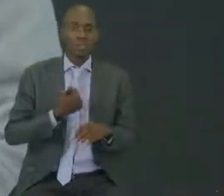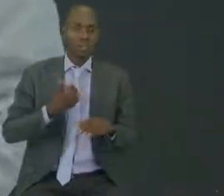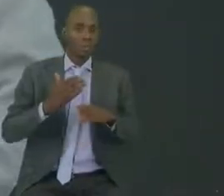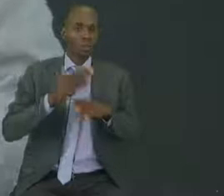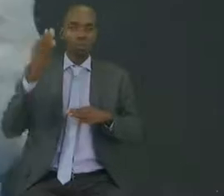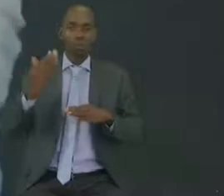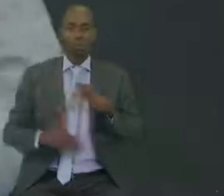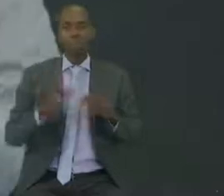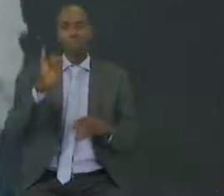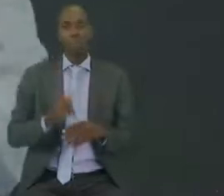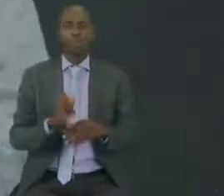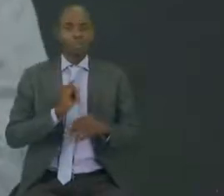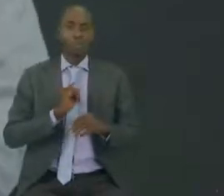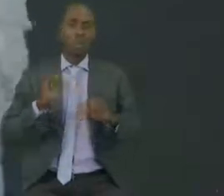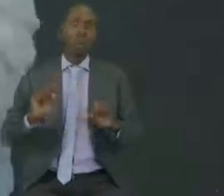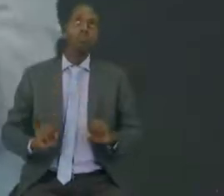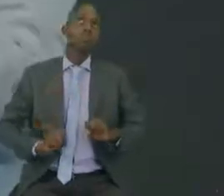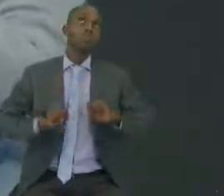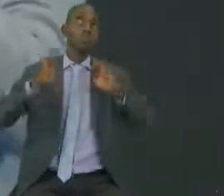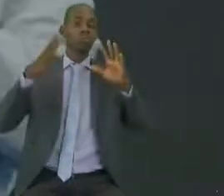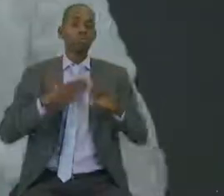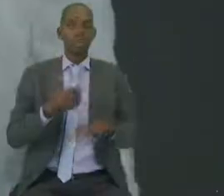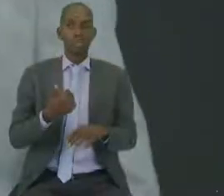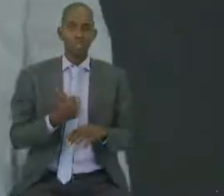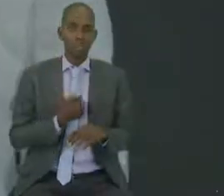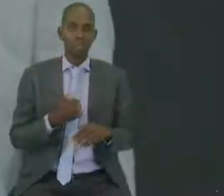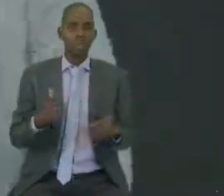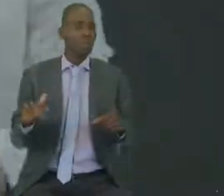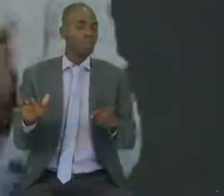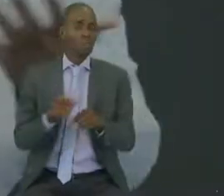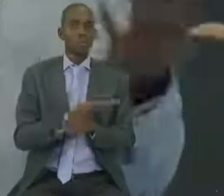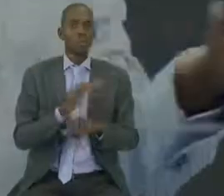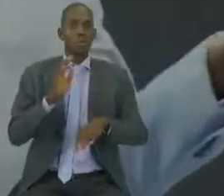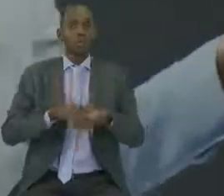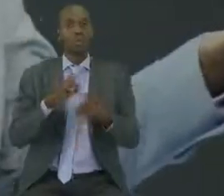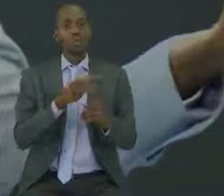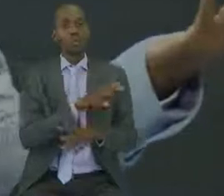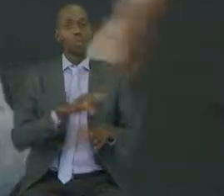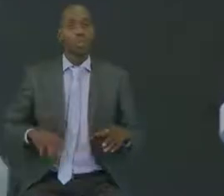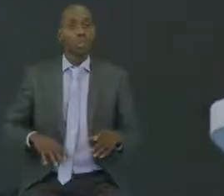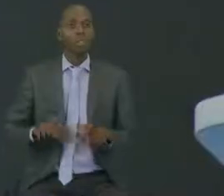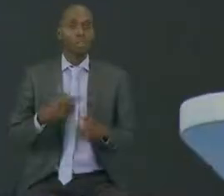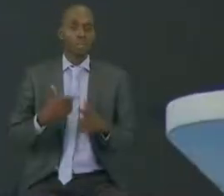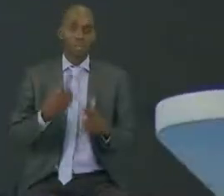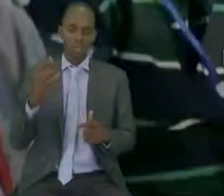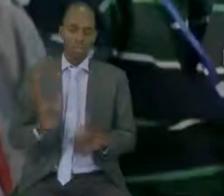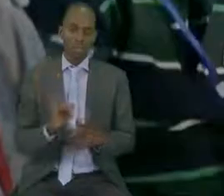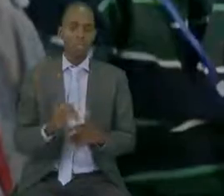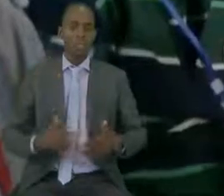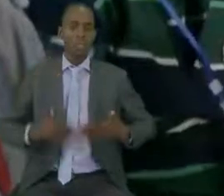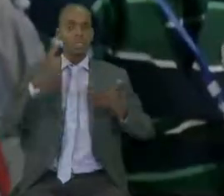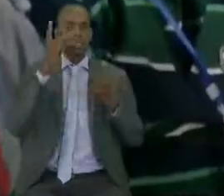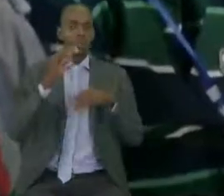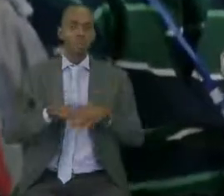réserve, je me donne seulement à Christ, la vie éternelle viendra pour